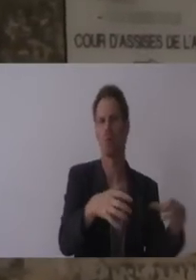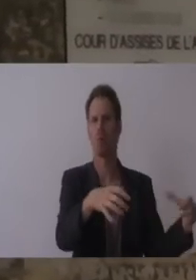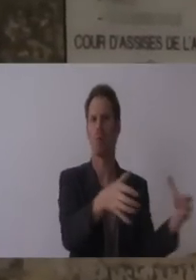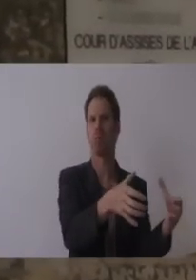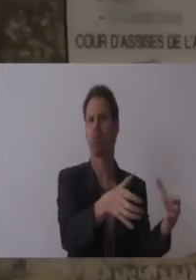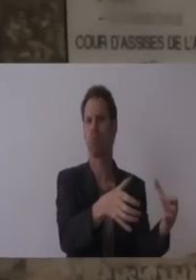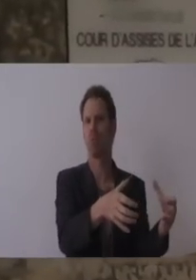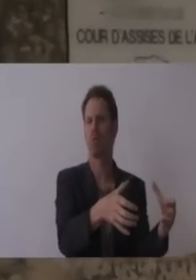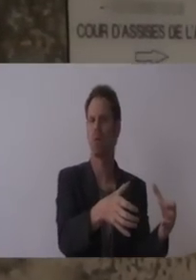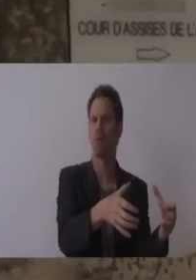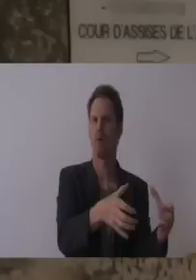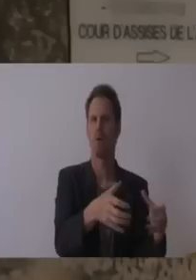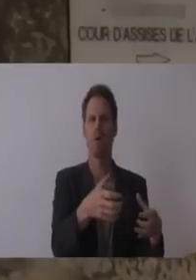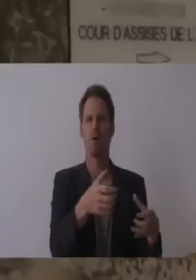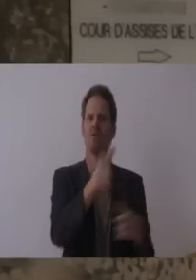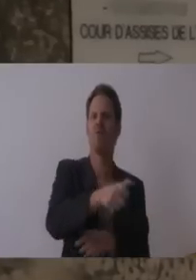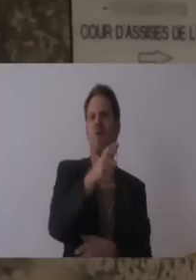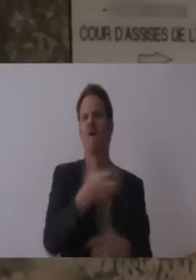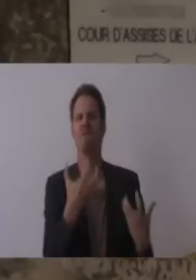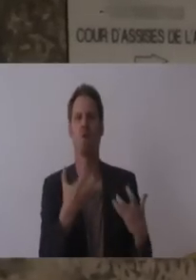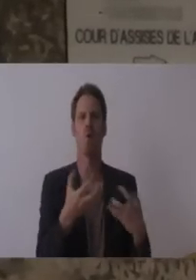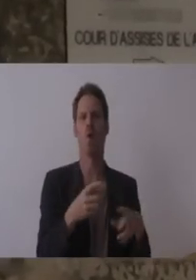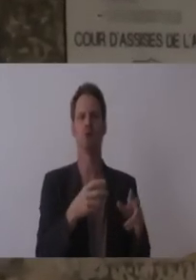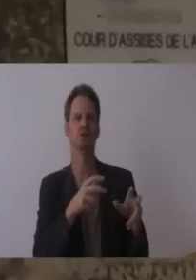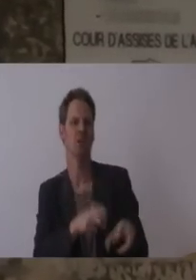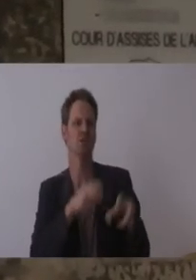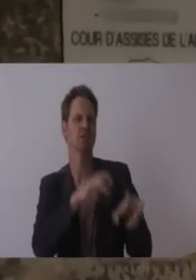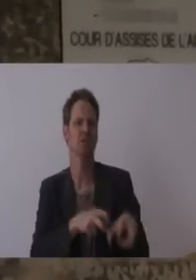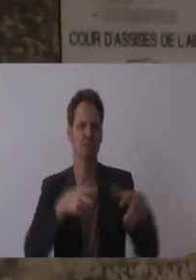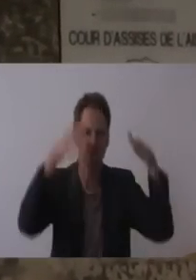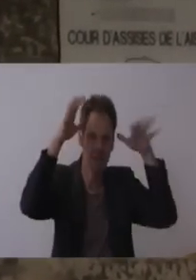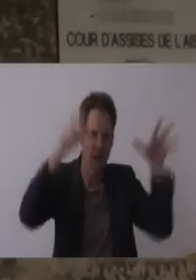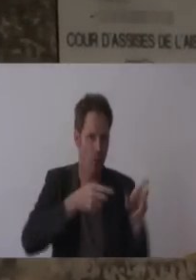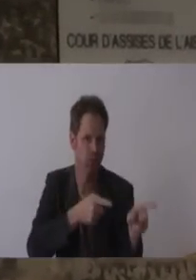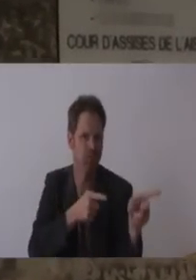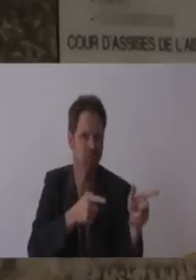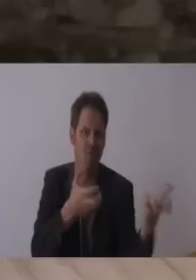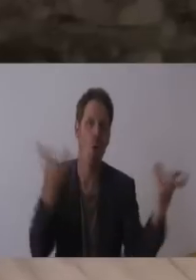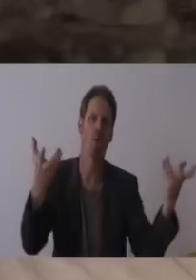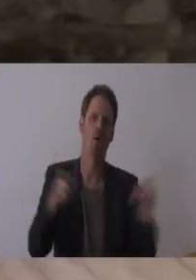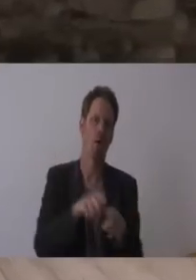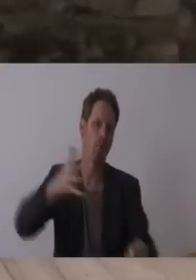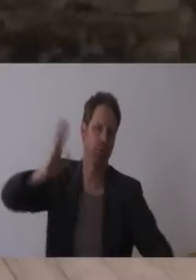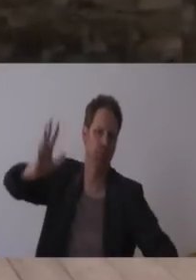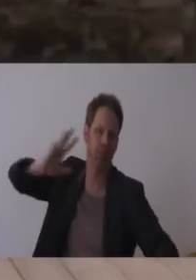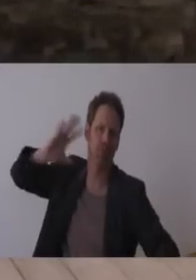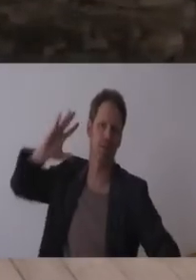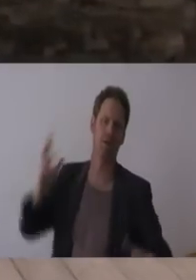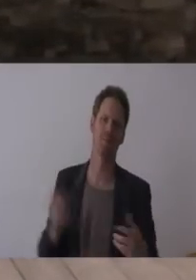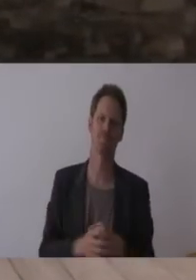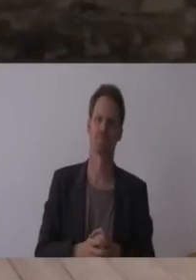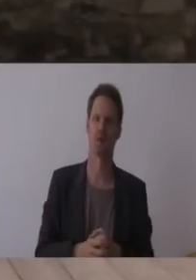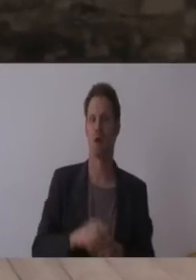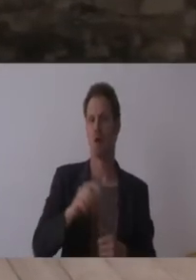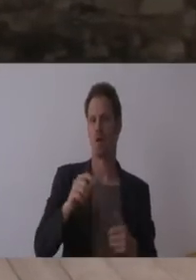des regroupements pour aller chasser le cerf en habit aristocratique, on va dire. Un décret passé par le